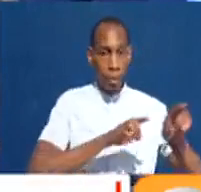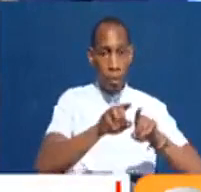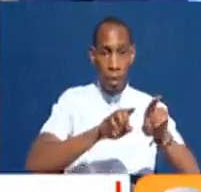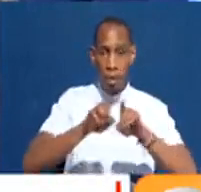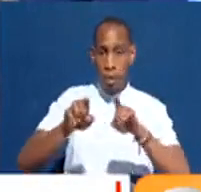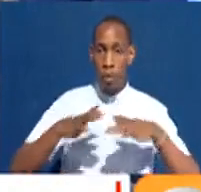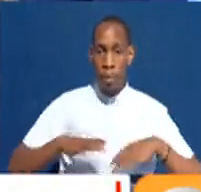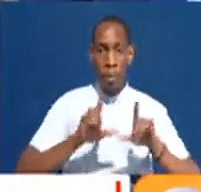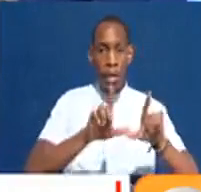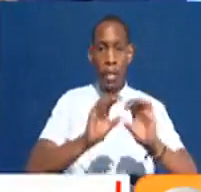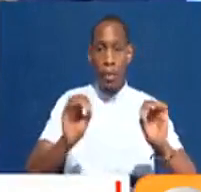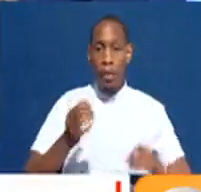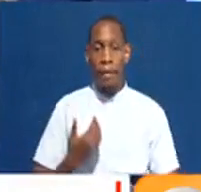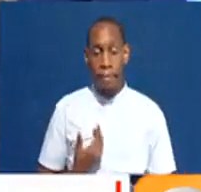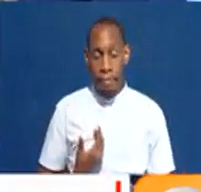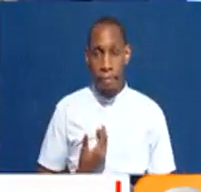ambao hawana license,